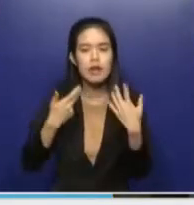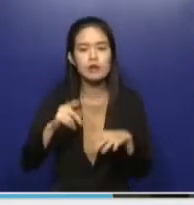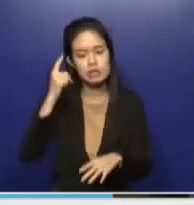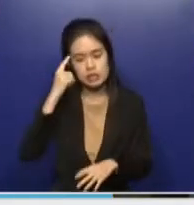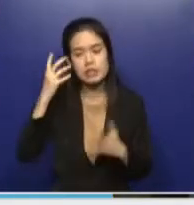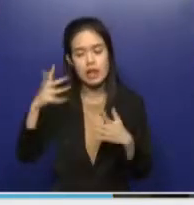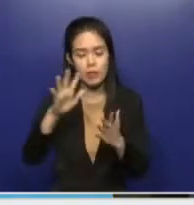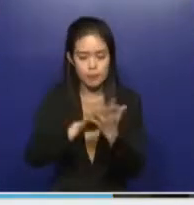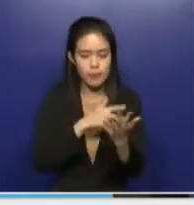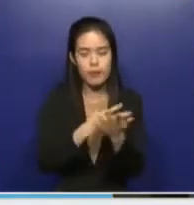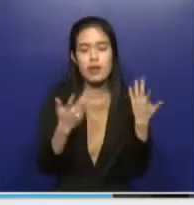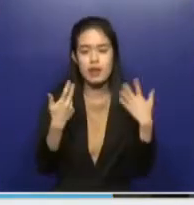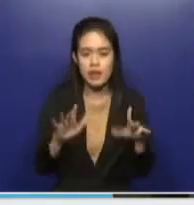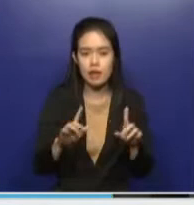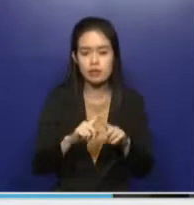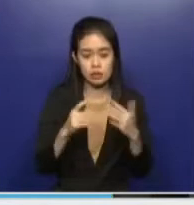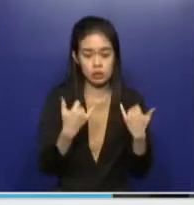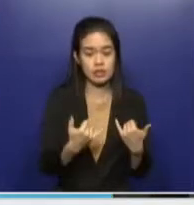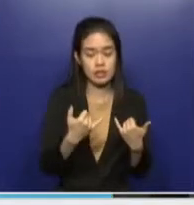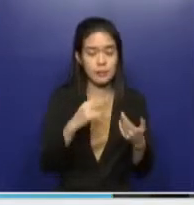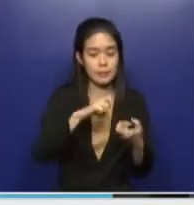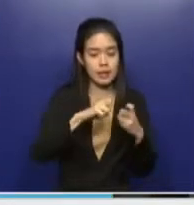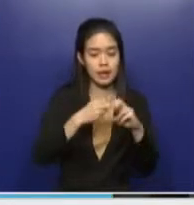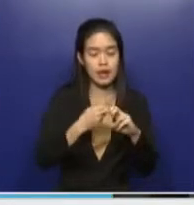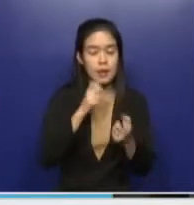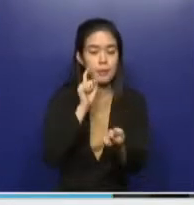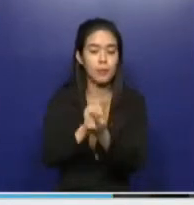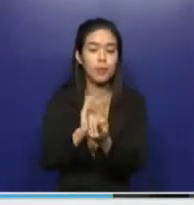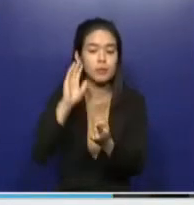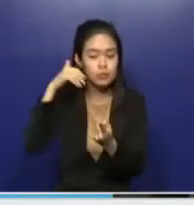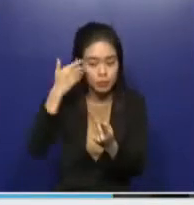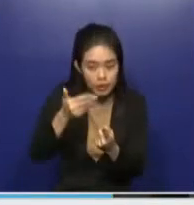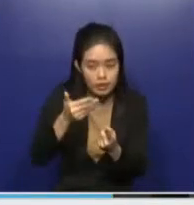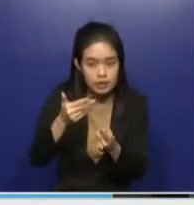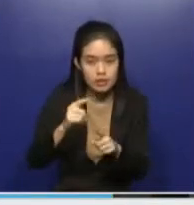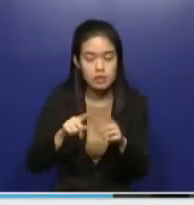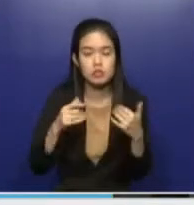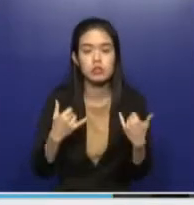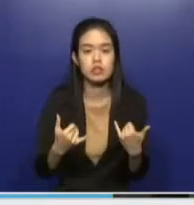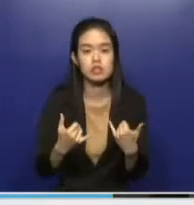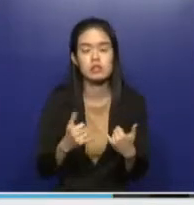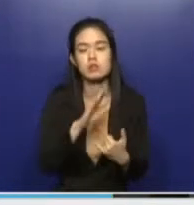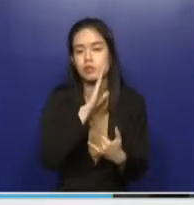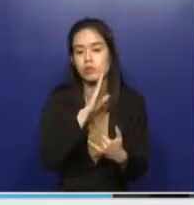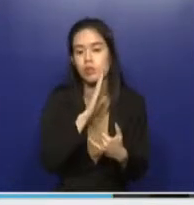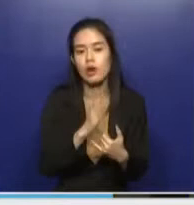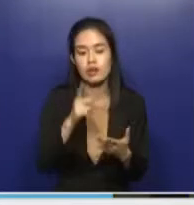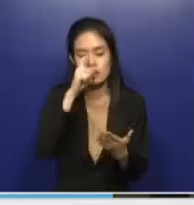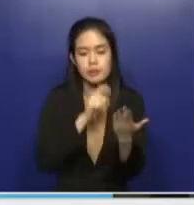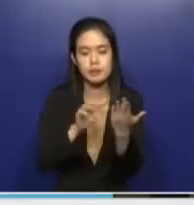านเรามองเห็นปัญหาในอนาคตอย่างไรเมื่อเราคลายสถานการณ์การปิดเมืองของเ